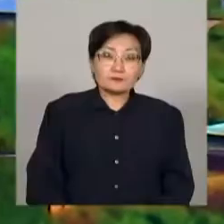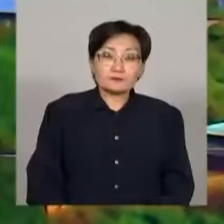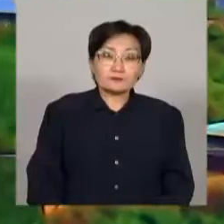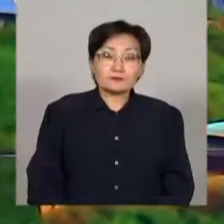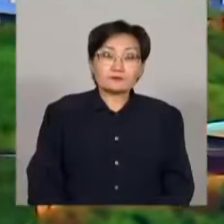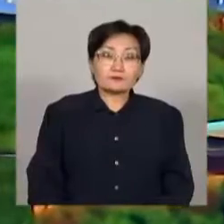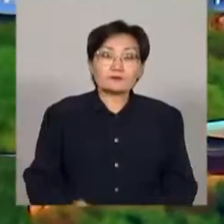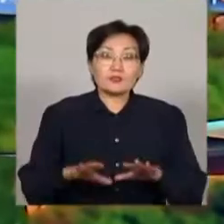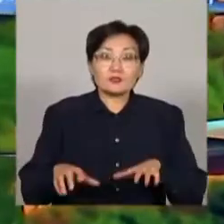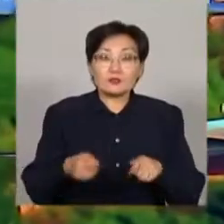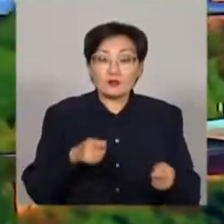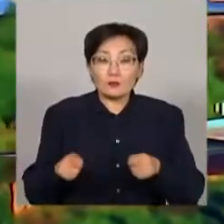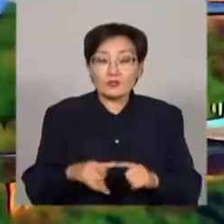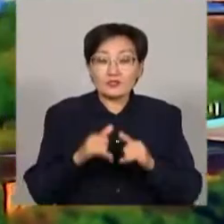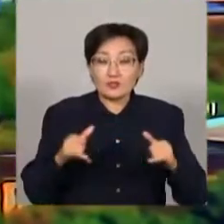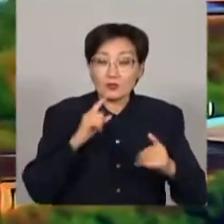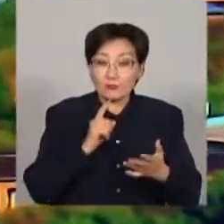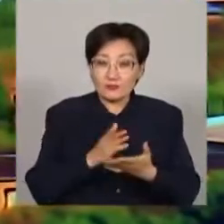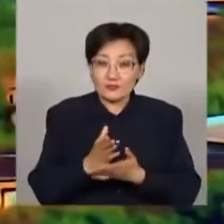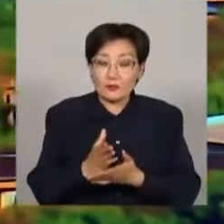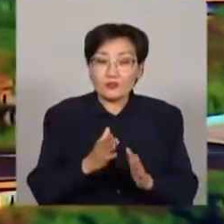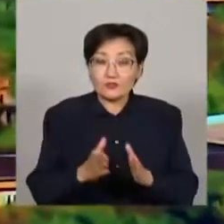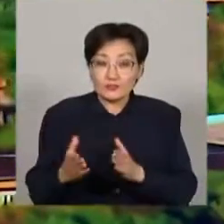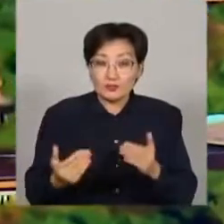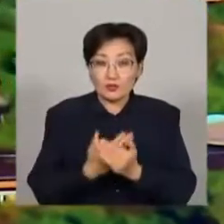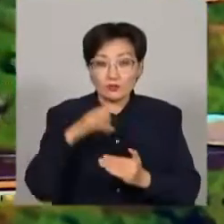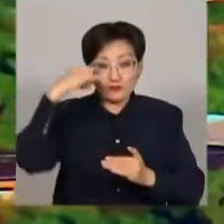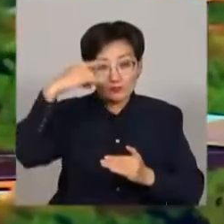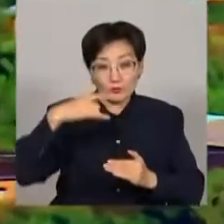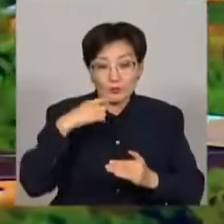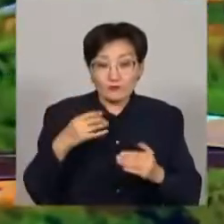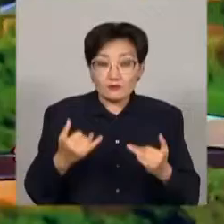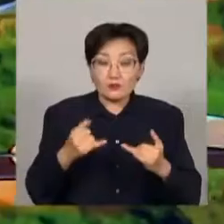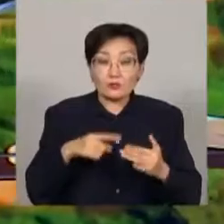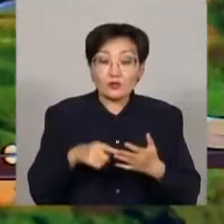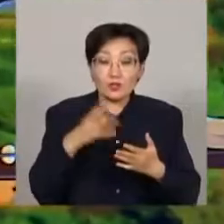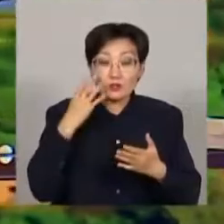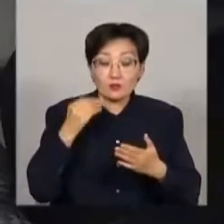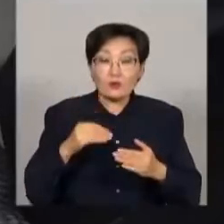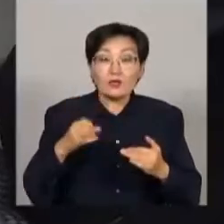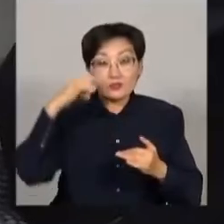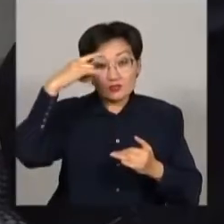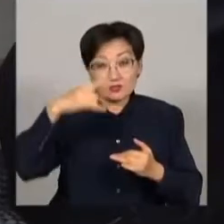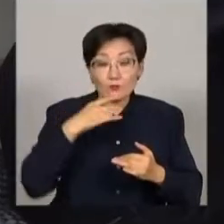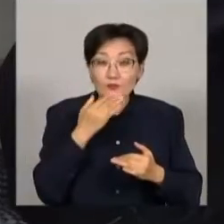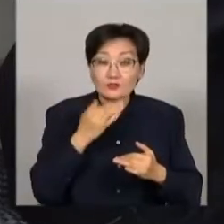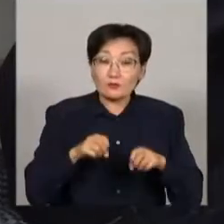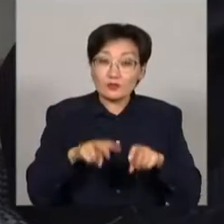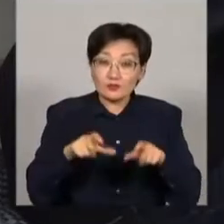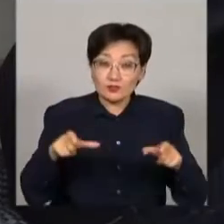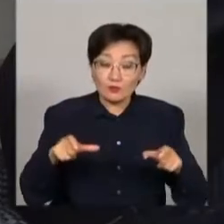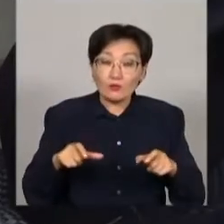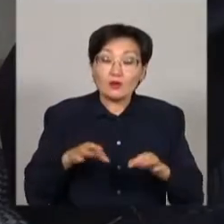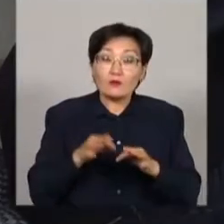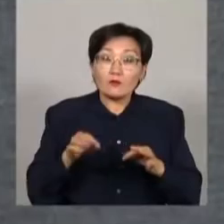О демократизации и перспективах политического устройства нового Казахстана говорили сегодня в Алматы. Отечественные и зарубежные эксперты в